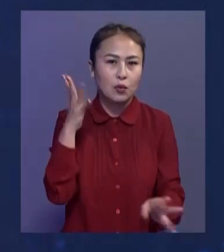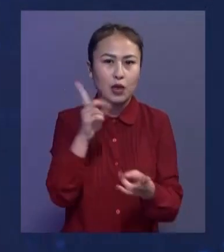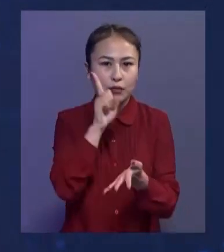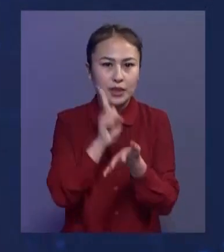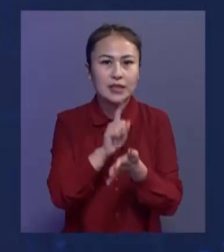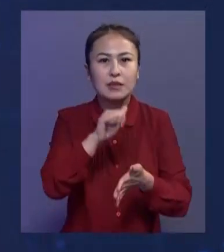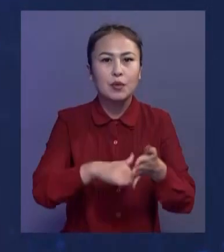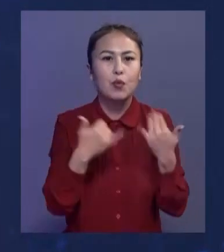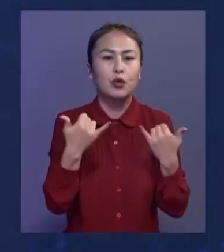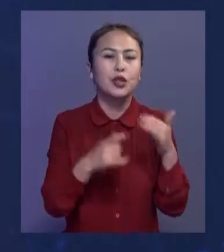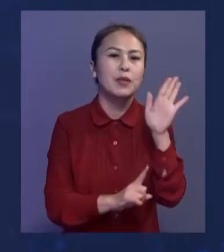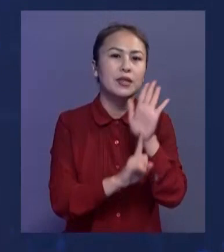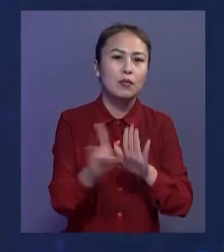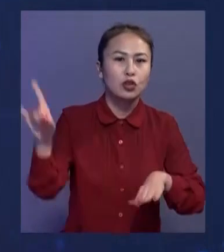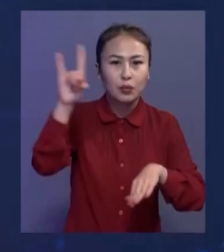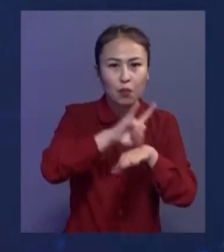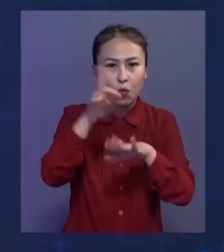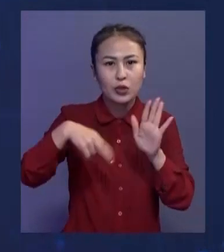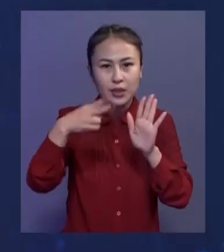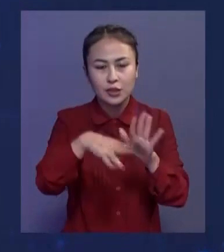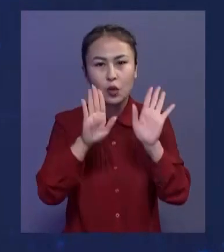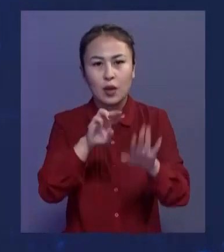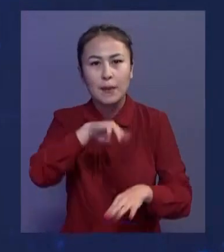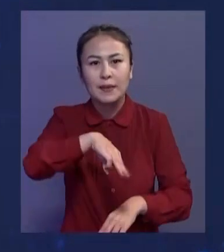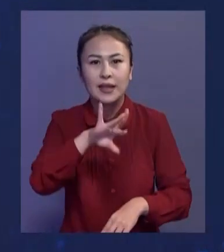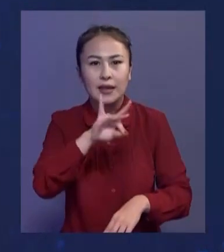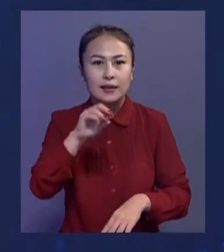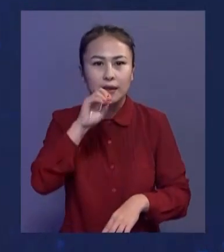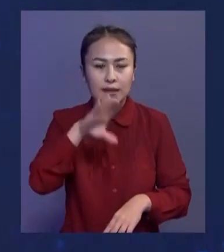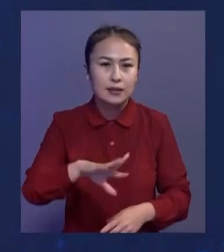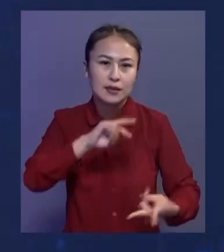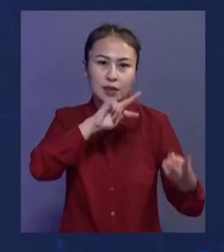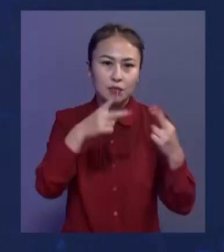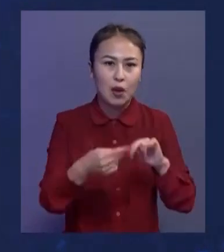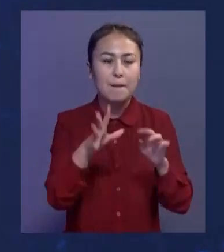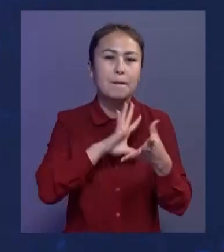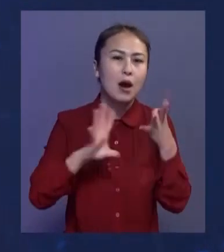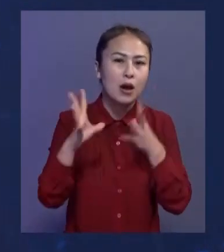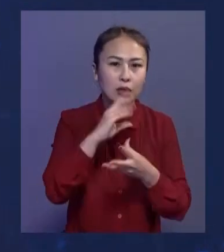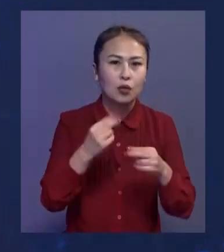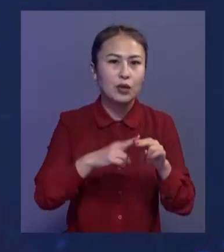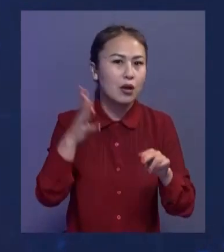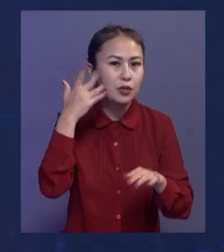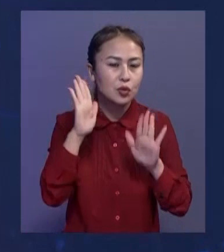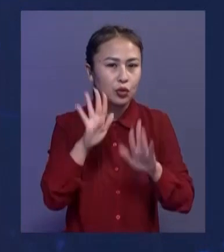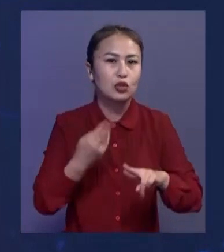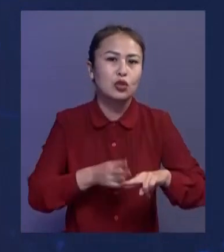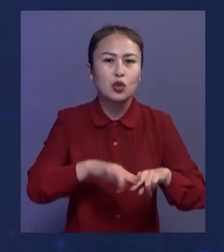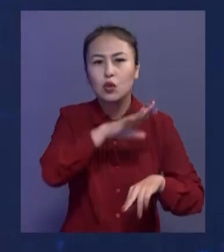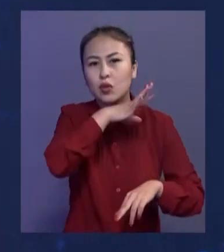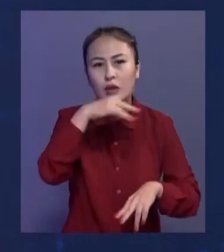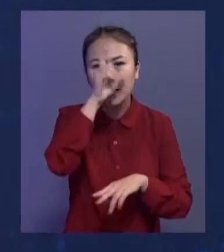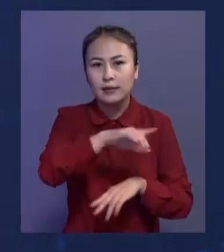тұруға мәжбүр. Себебі бүгіннен бастап ұшақ пен пойызға тек қолында ПТР-тесттің теріс нәтижесі барлар ғана отыралады, сондықтан